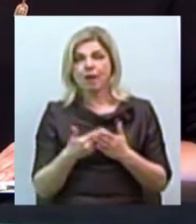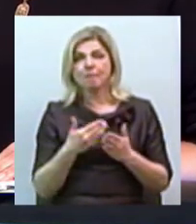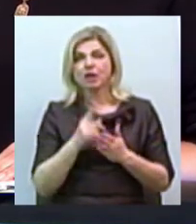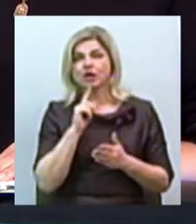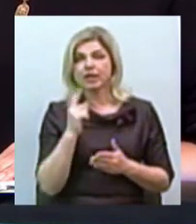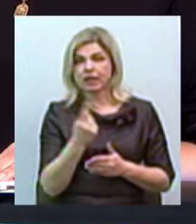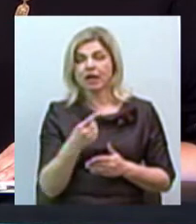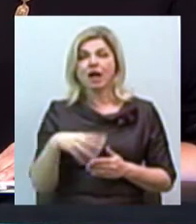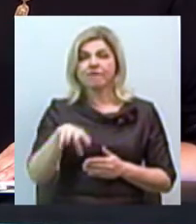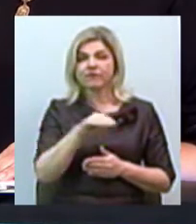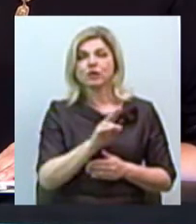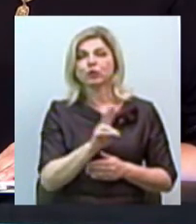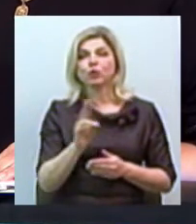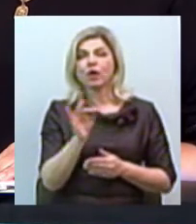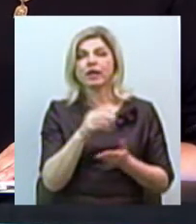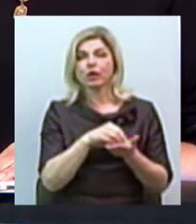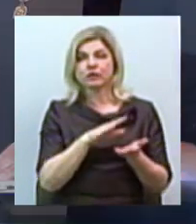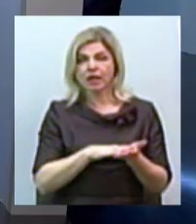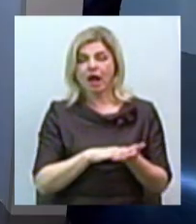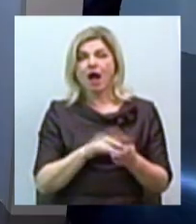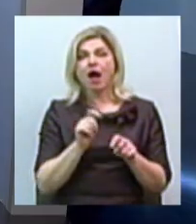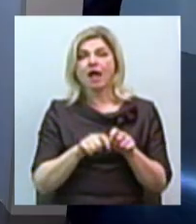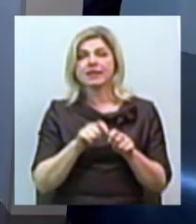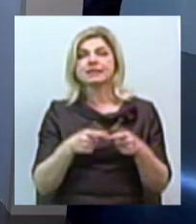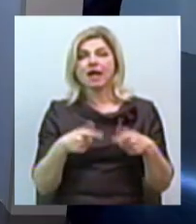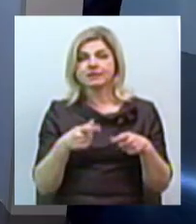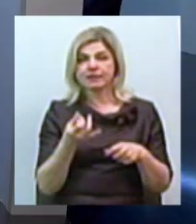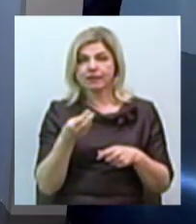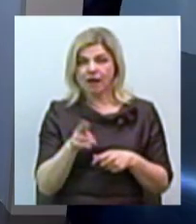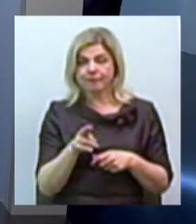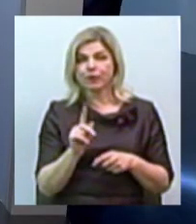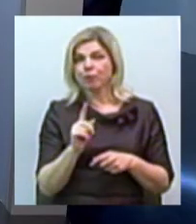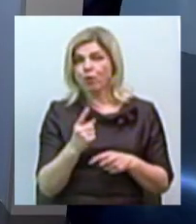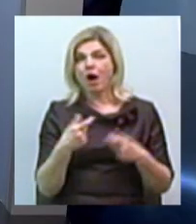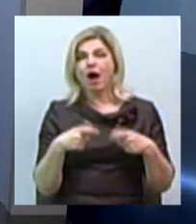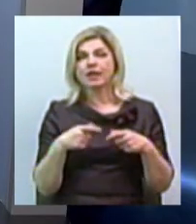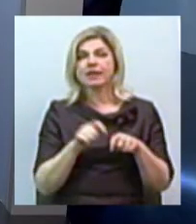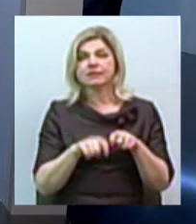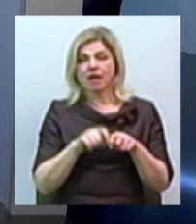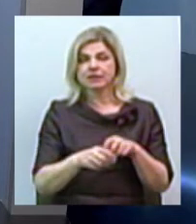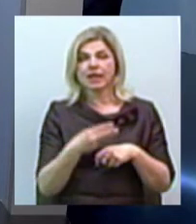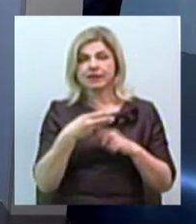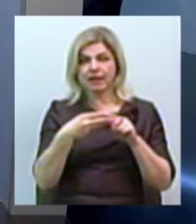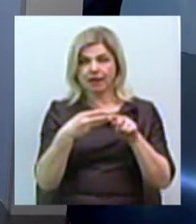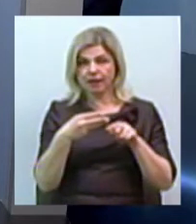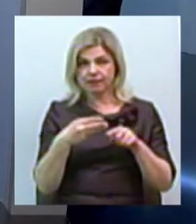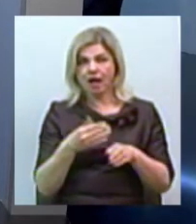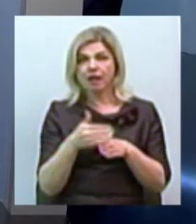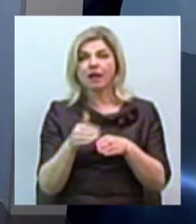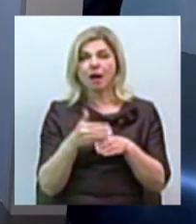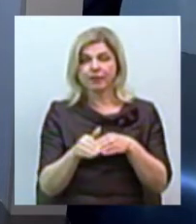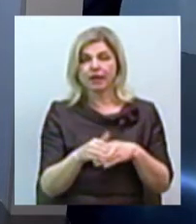задіяні, ті, хто зареєструється у процедурі атестації. Адже сама процедура атестації передбачає три етапи. І якщо говорити